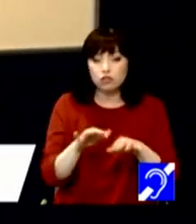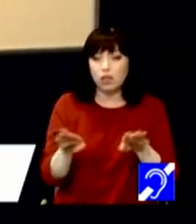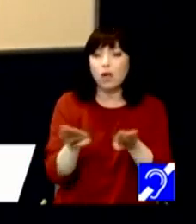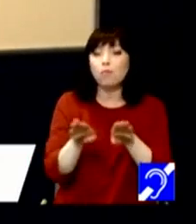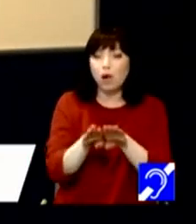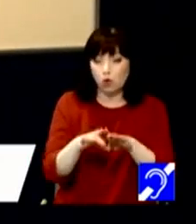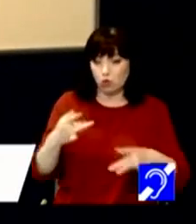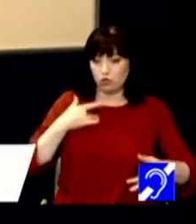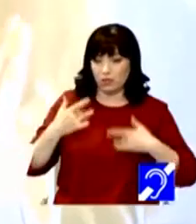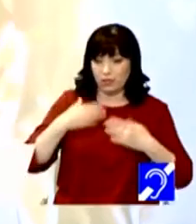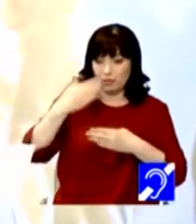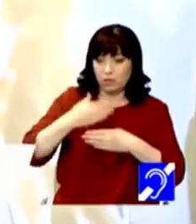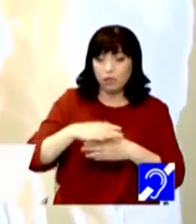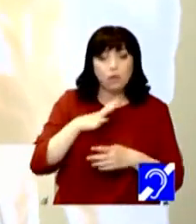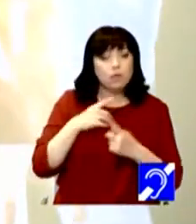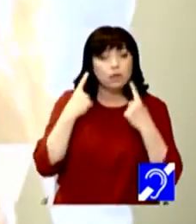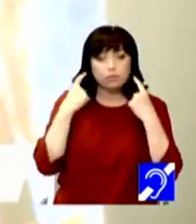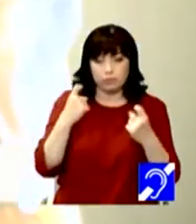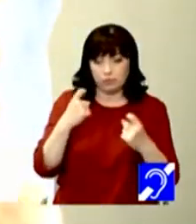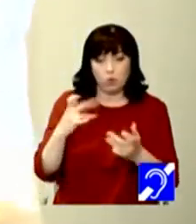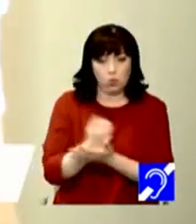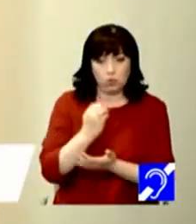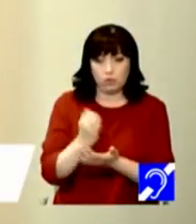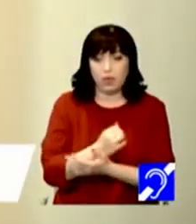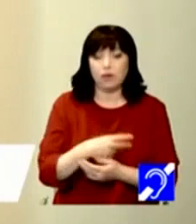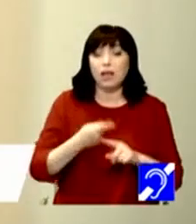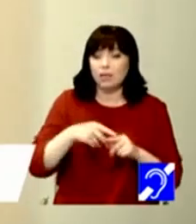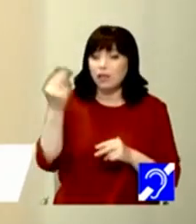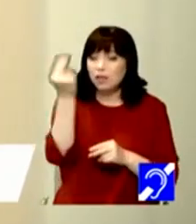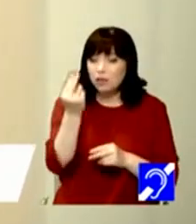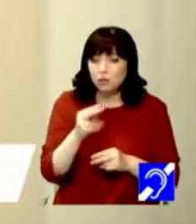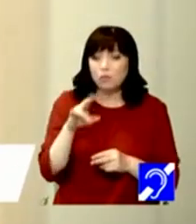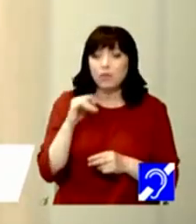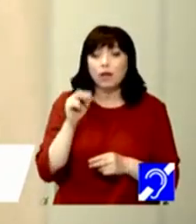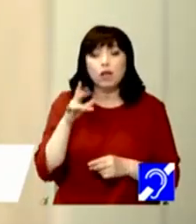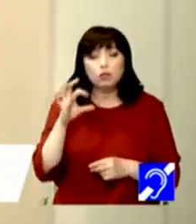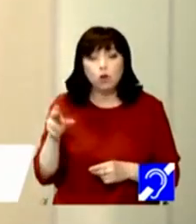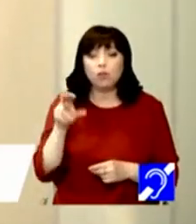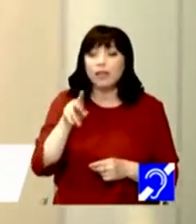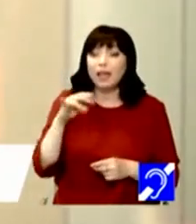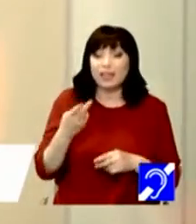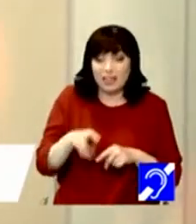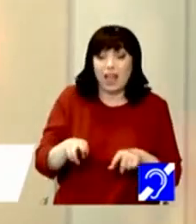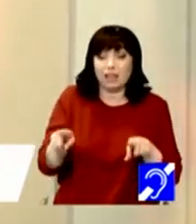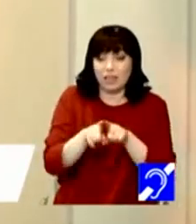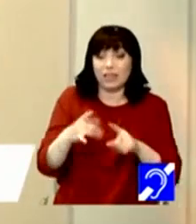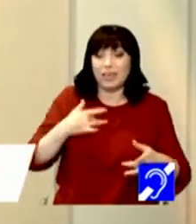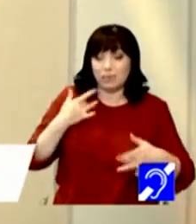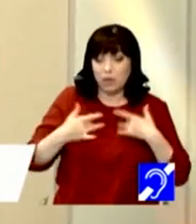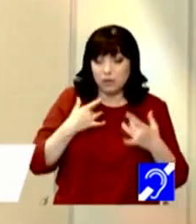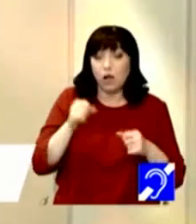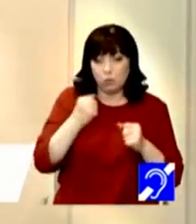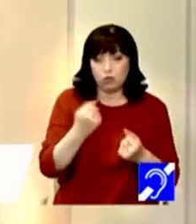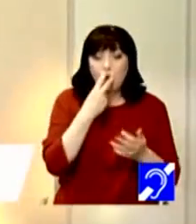similar și s-a bucurat de un succes memorabil. Lucrările grafice semnate de Picasso și Dalí pentru aceste spectacole pot fi văzute acum